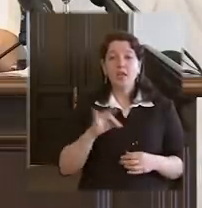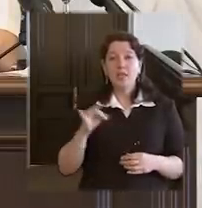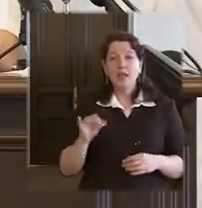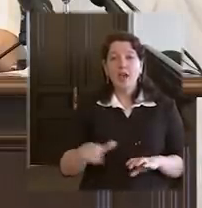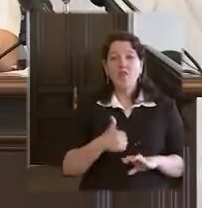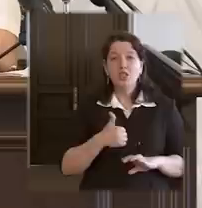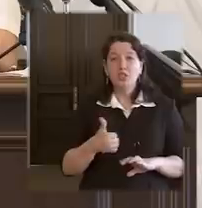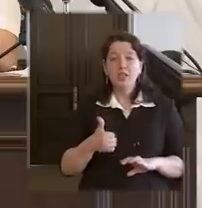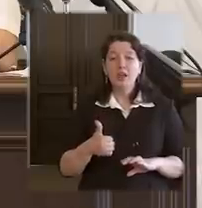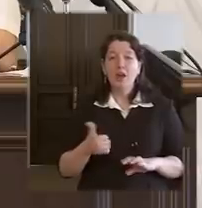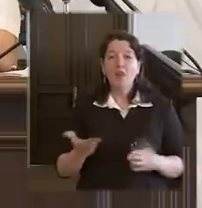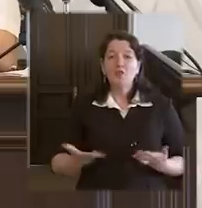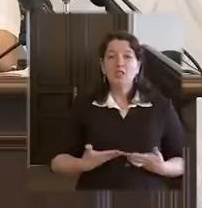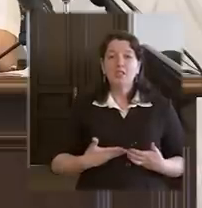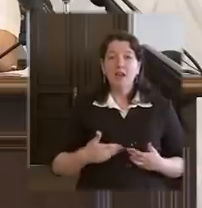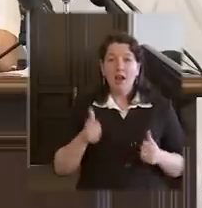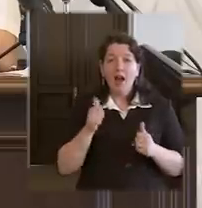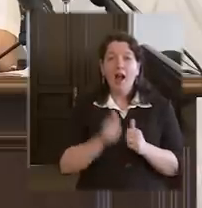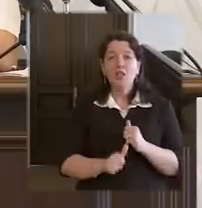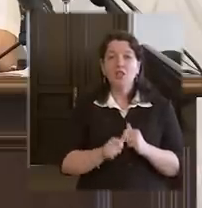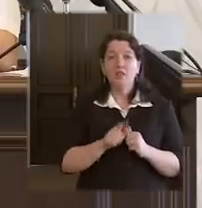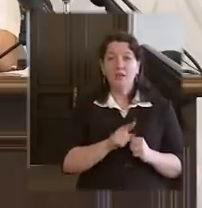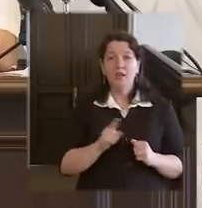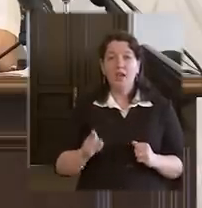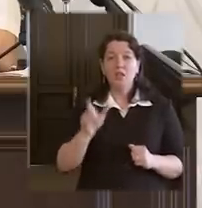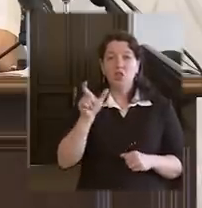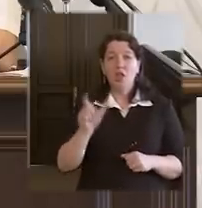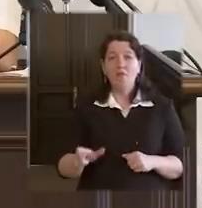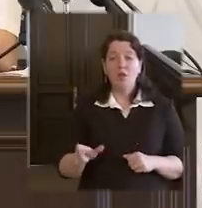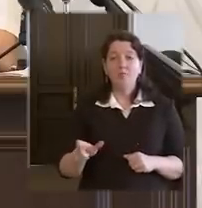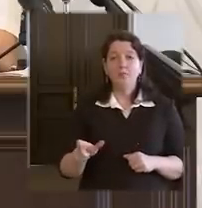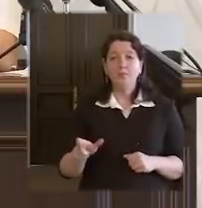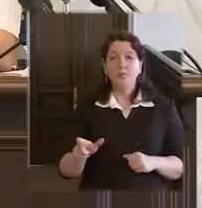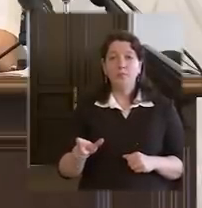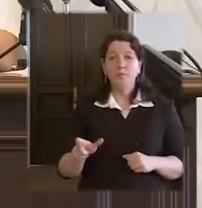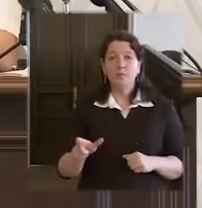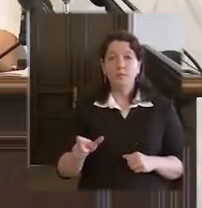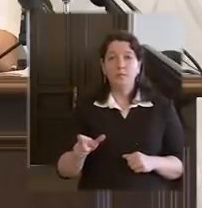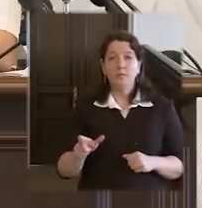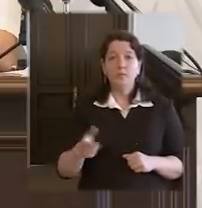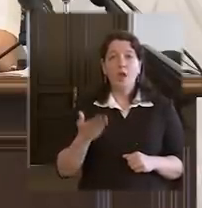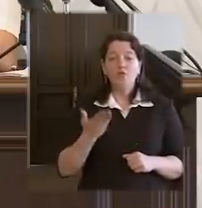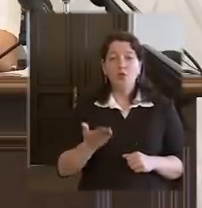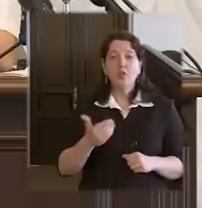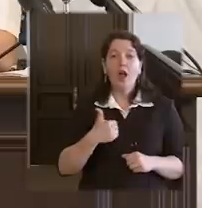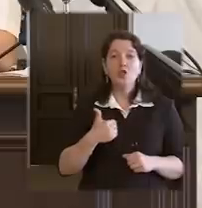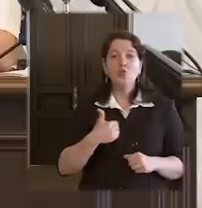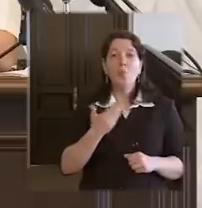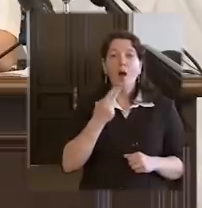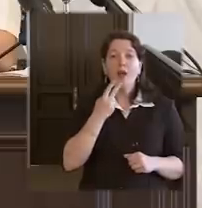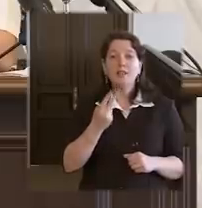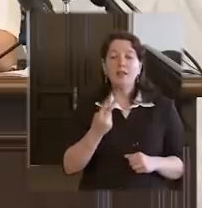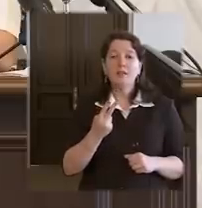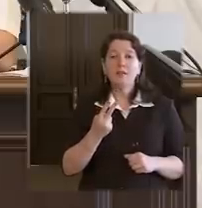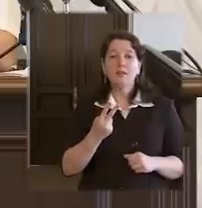которые важны в жизни каждого человека. Ну вот я тут взял и хотел вам просто показать,